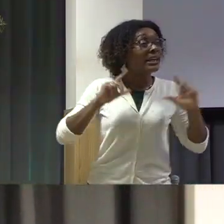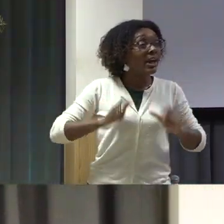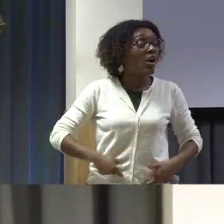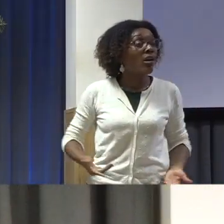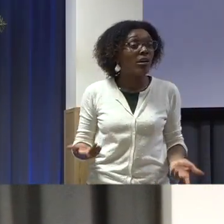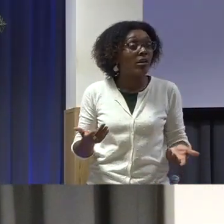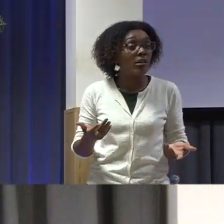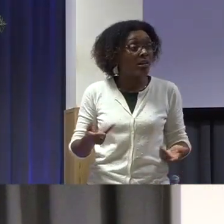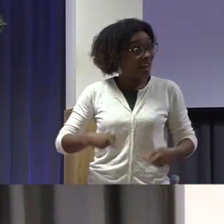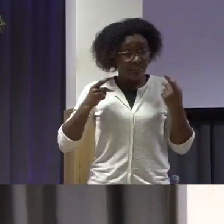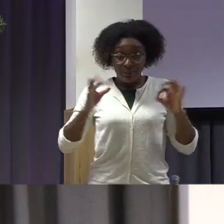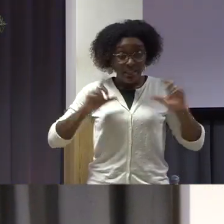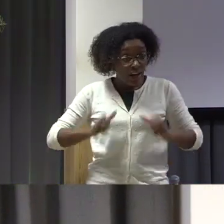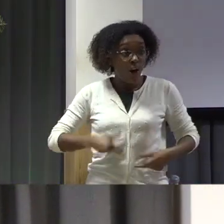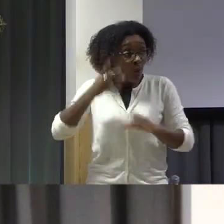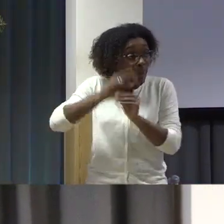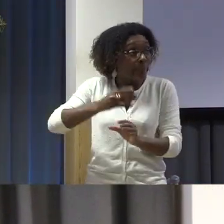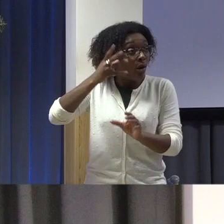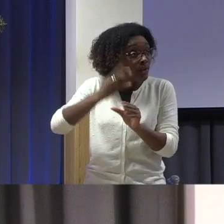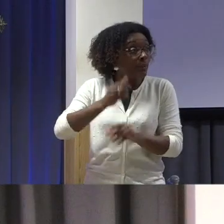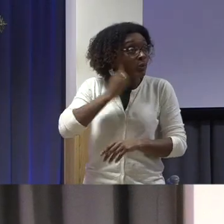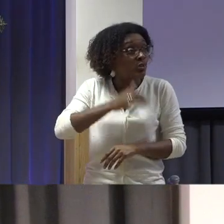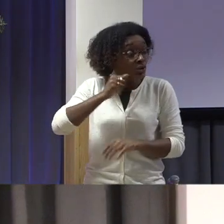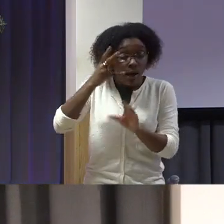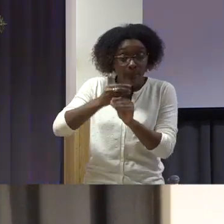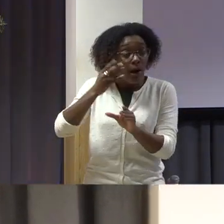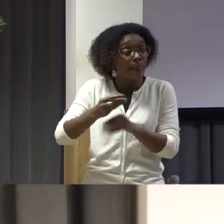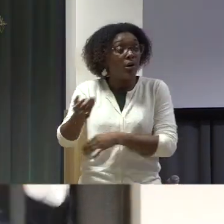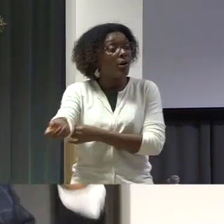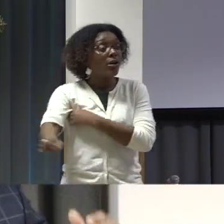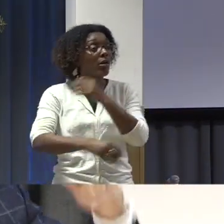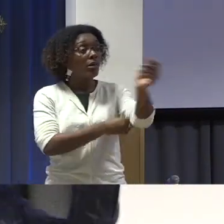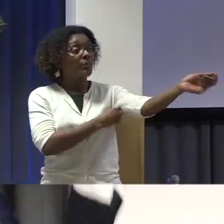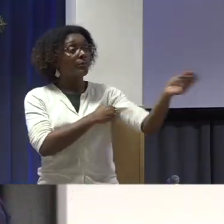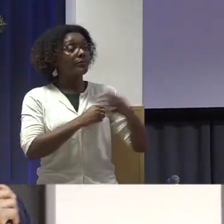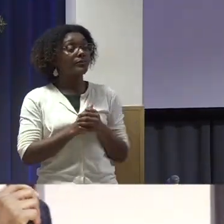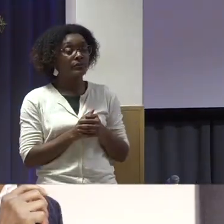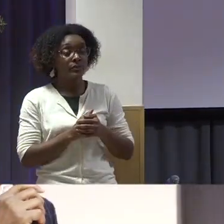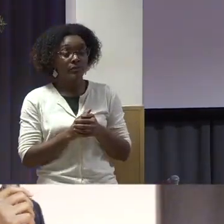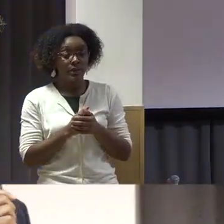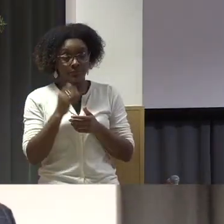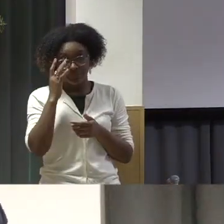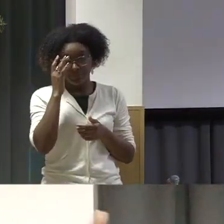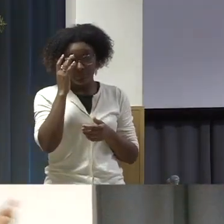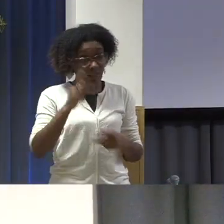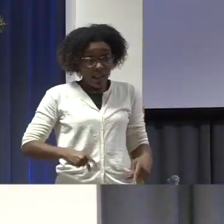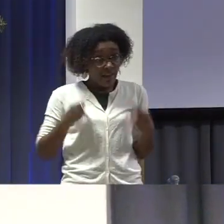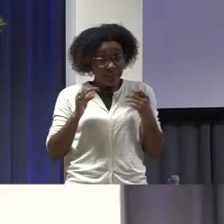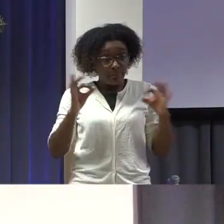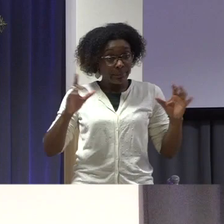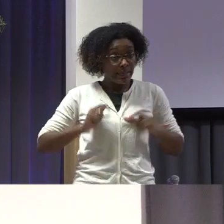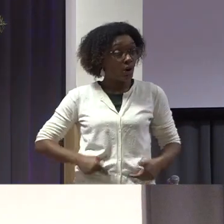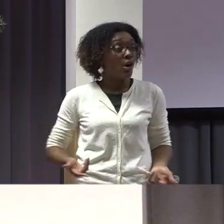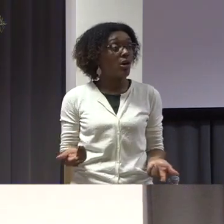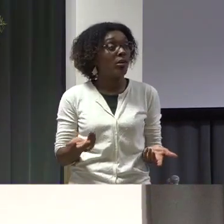la vie est une école demain tu écriras tu partageras tu expliqueras aux autres la vie est une école